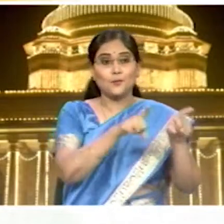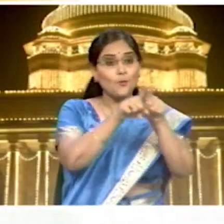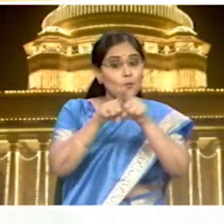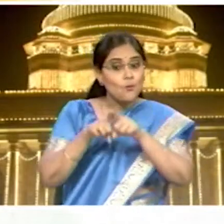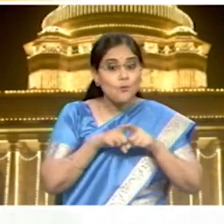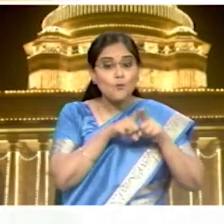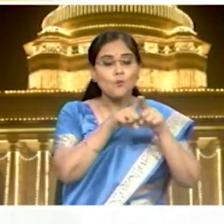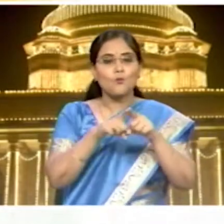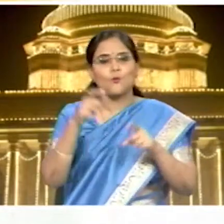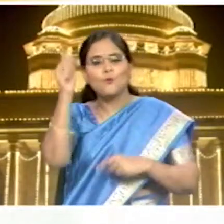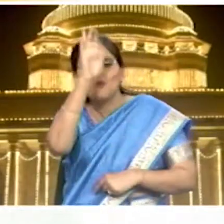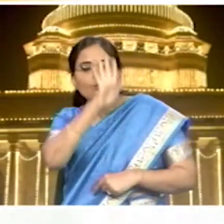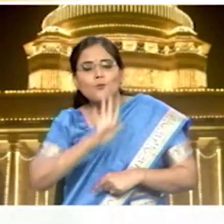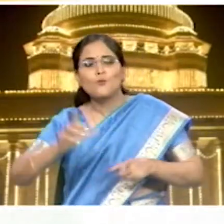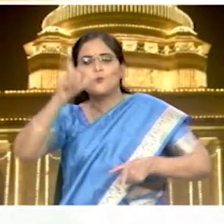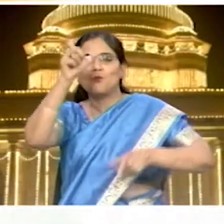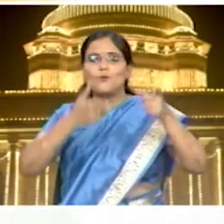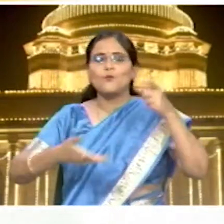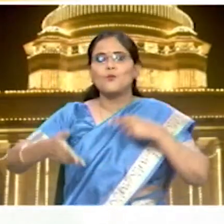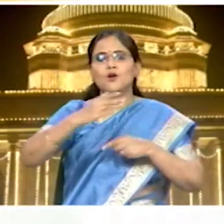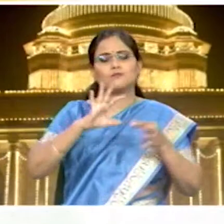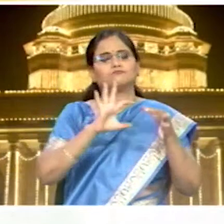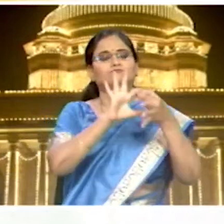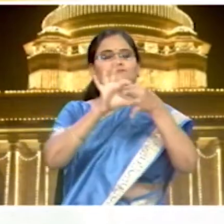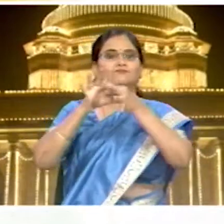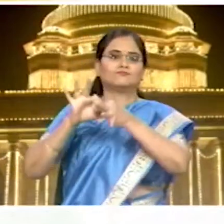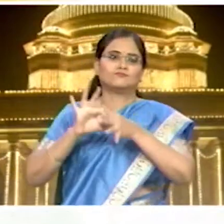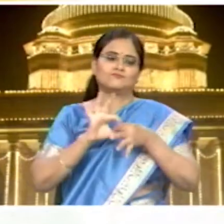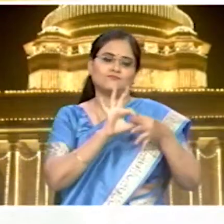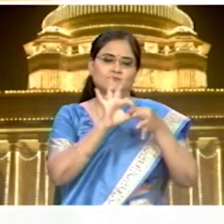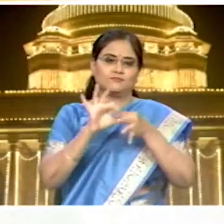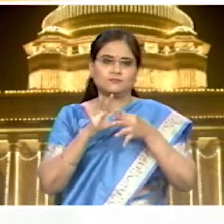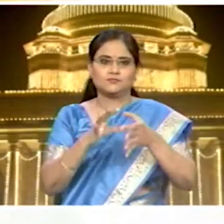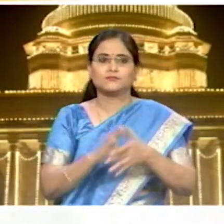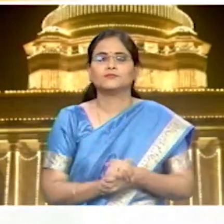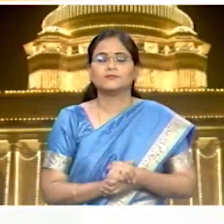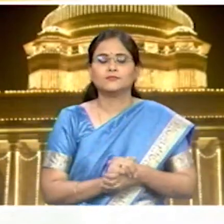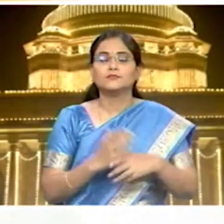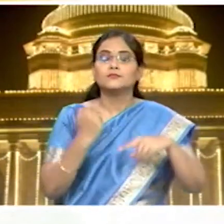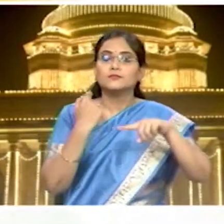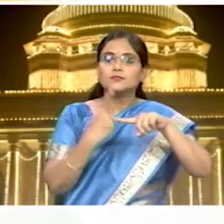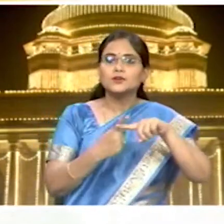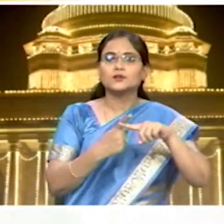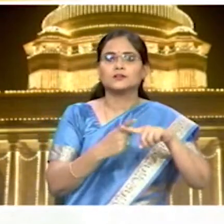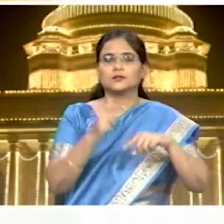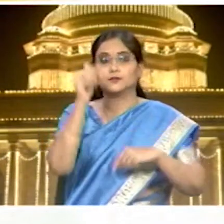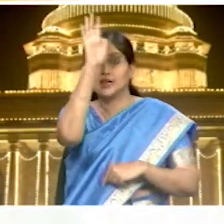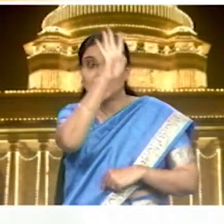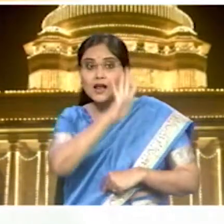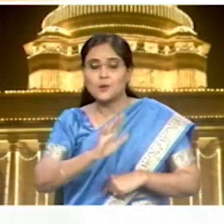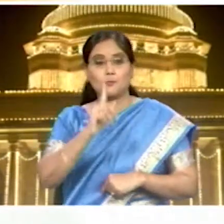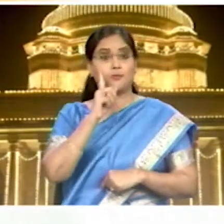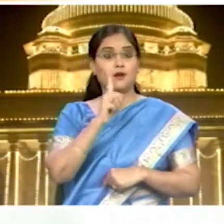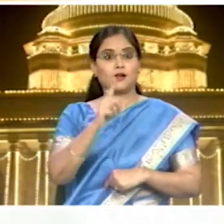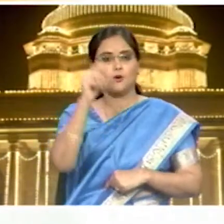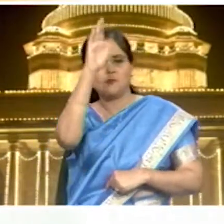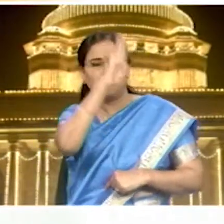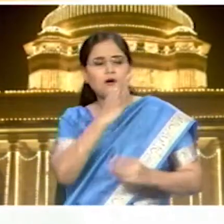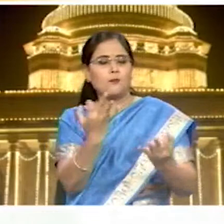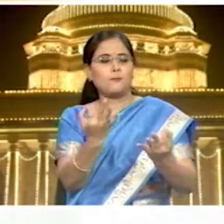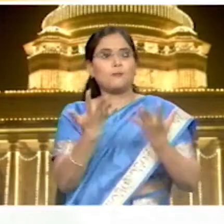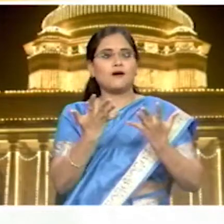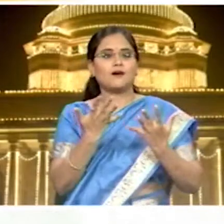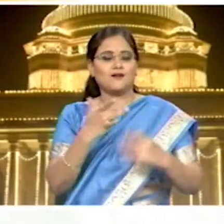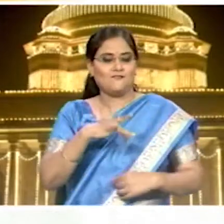सभी देशवासियों को एक सूत्र में पिरोती है तथा एक भारत श्रेष्ठ भारत की भावना